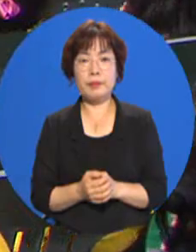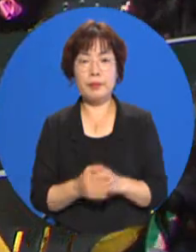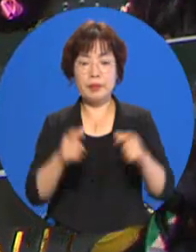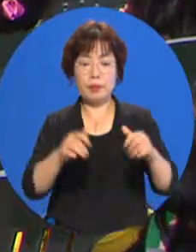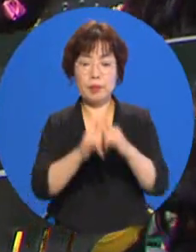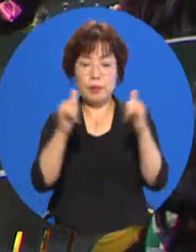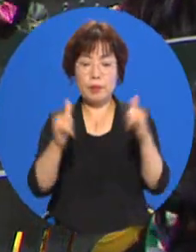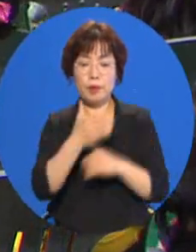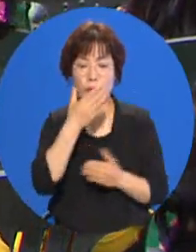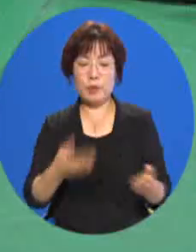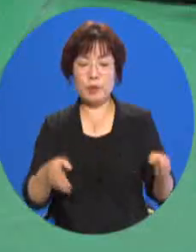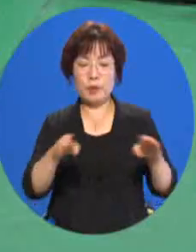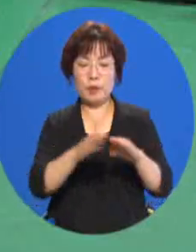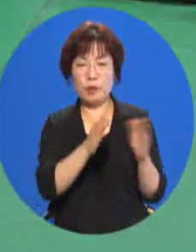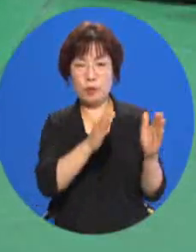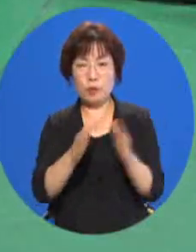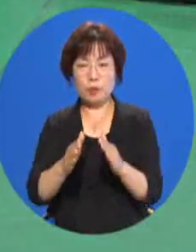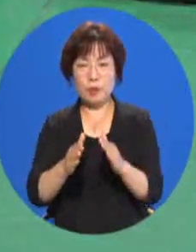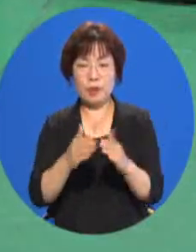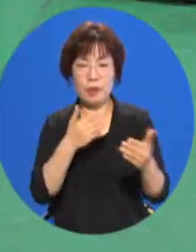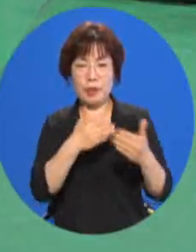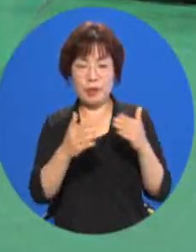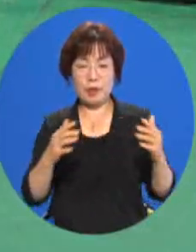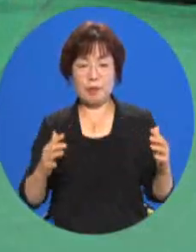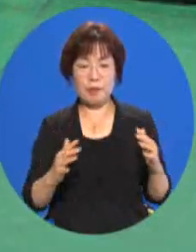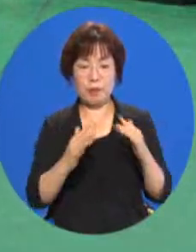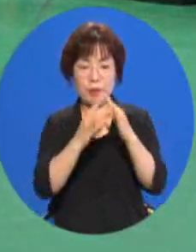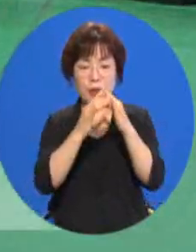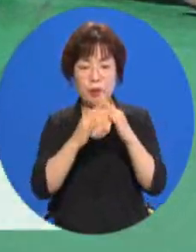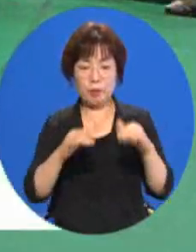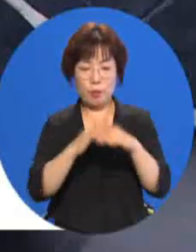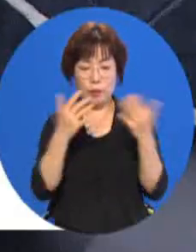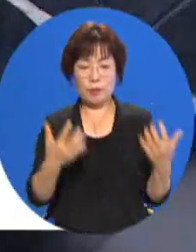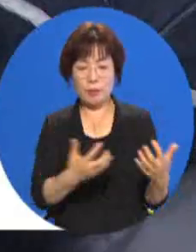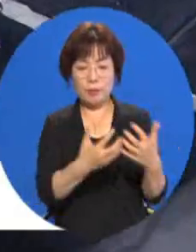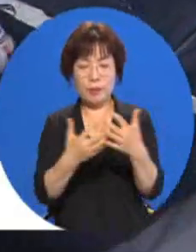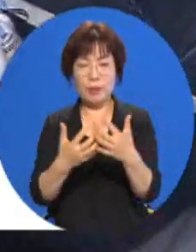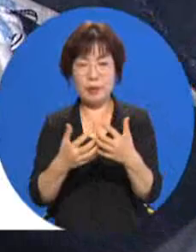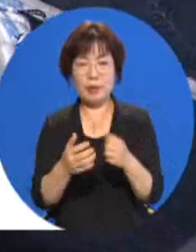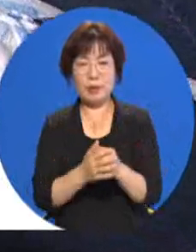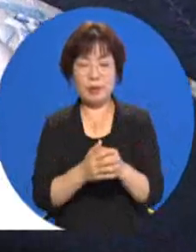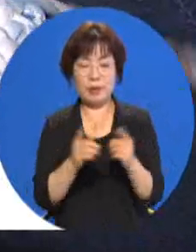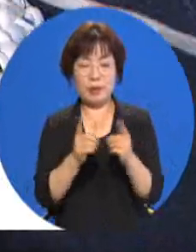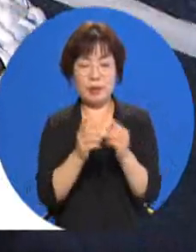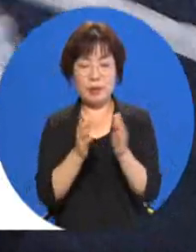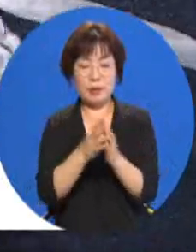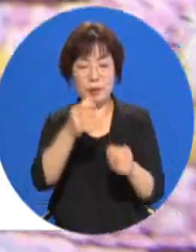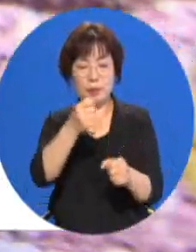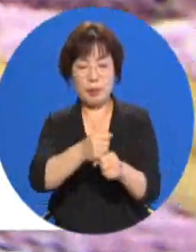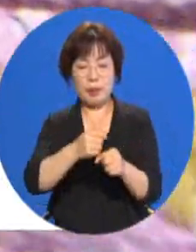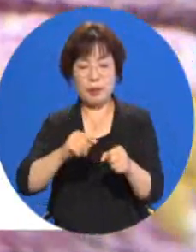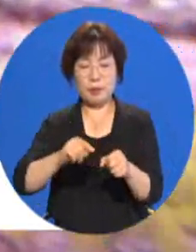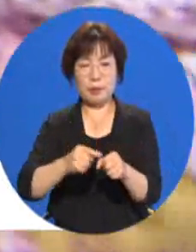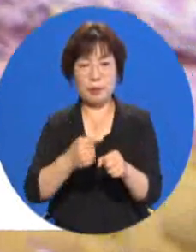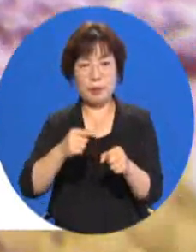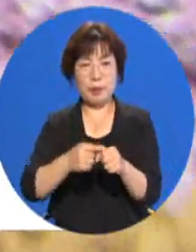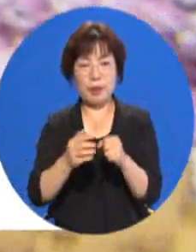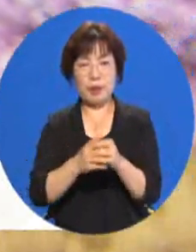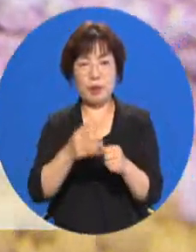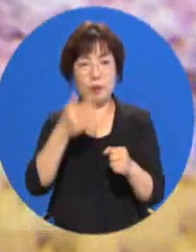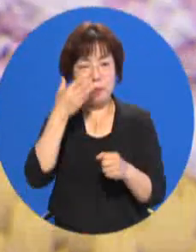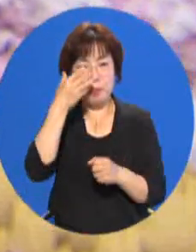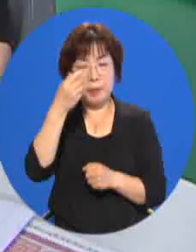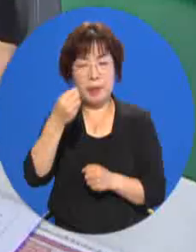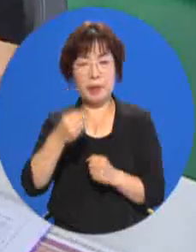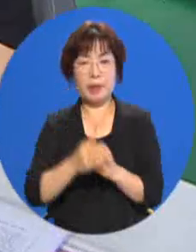지역 사회복지기관들이 마련한 체험장마다 방문객들로 붐빕니다. 장애인 등 취약계층이 손수 만든 제품에 시선이